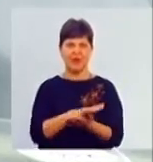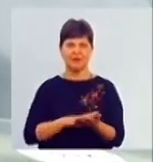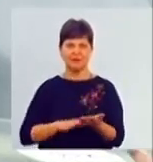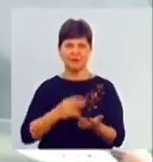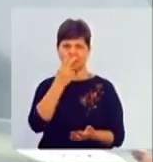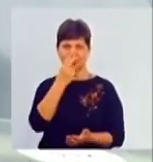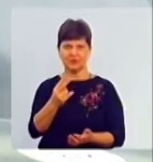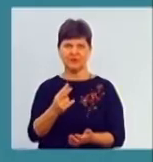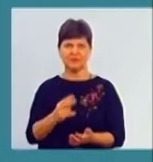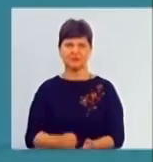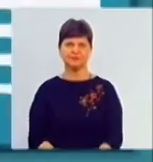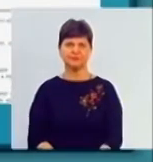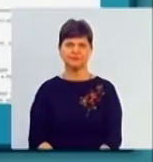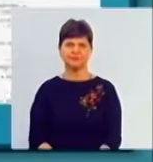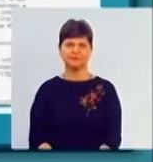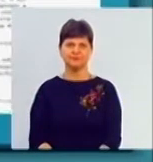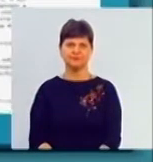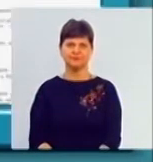номер 5.